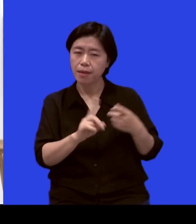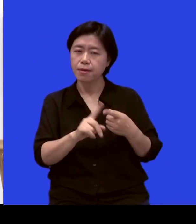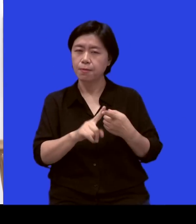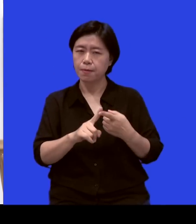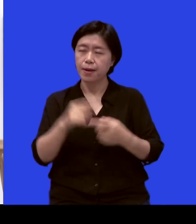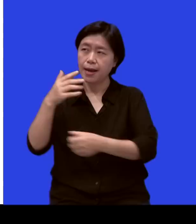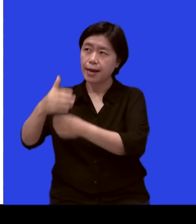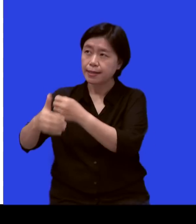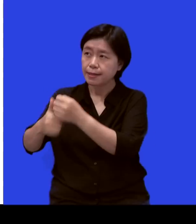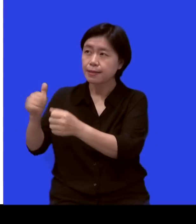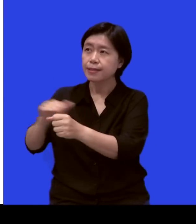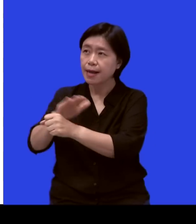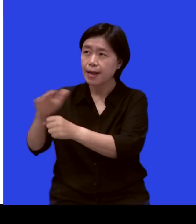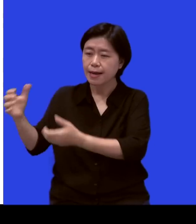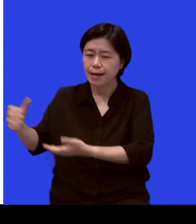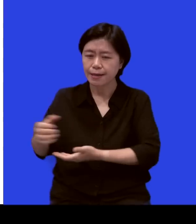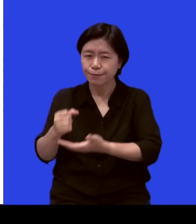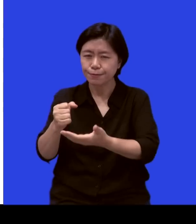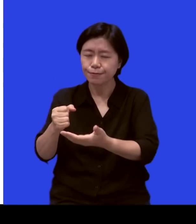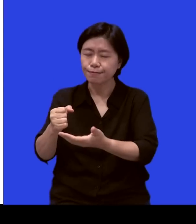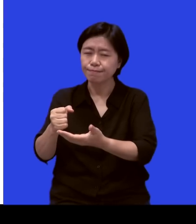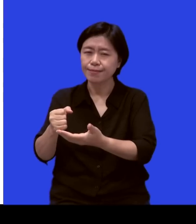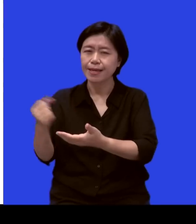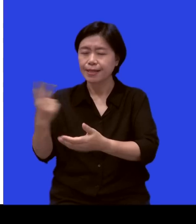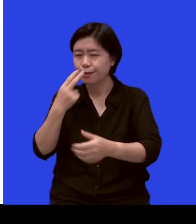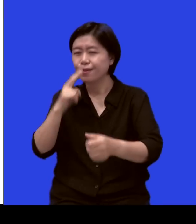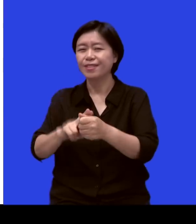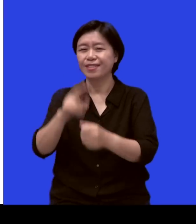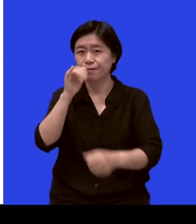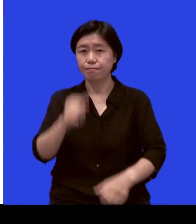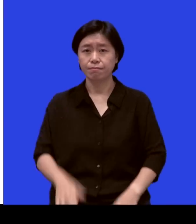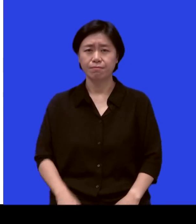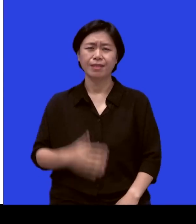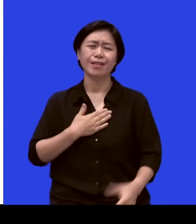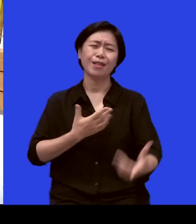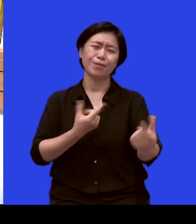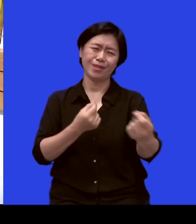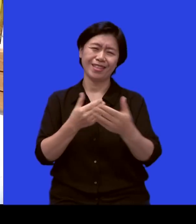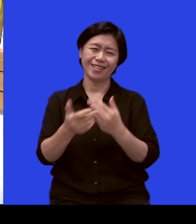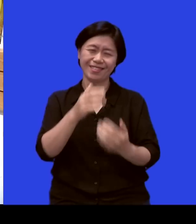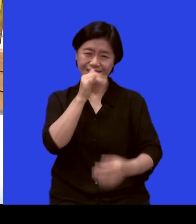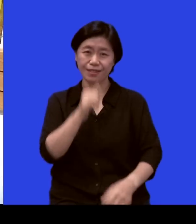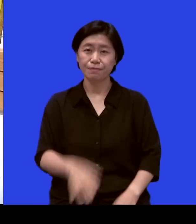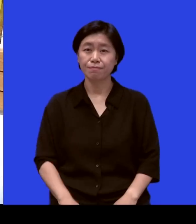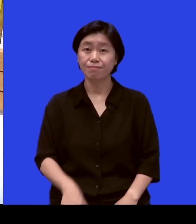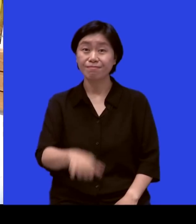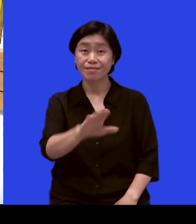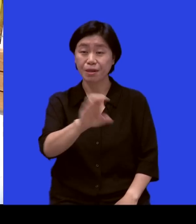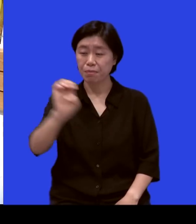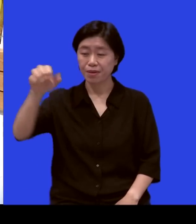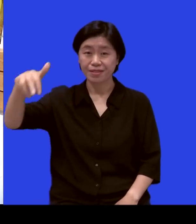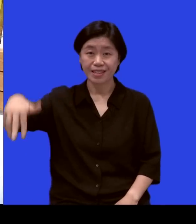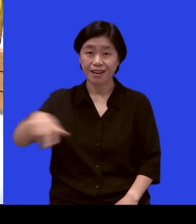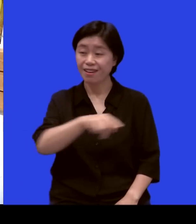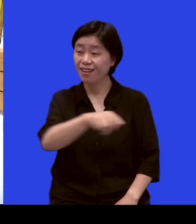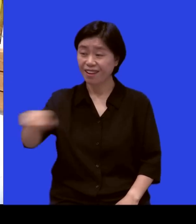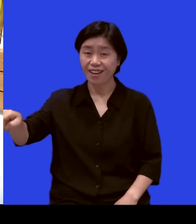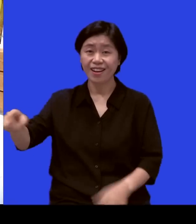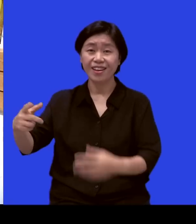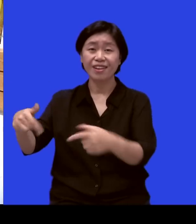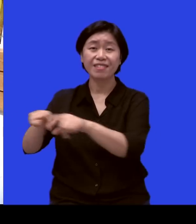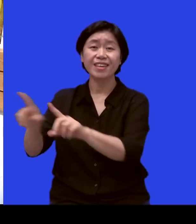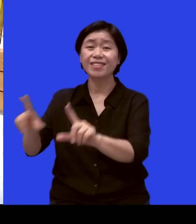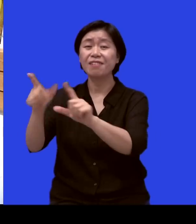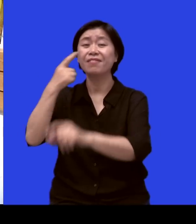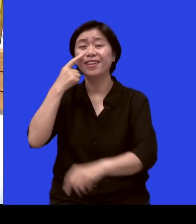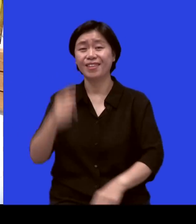뜻대로 한번 가보도록 하겠습니다. 나도 그랬어요. 한 발짝만 더 나가시면 돼. 같이 가서 생활하시길. 네, 초대합니다.